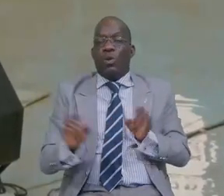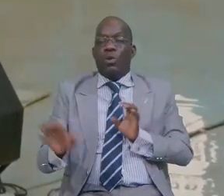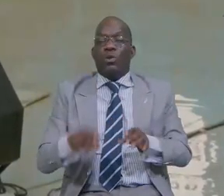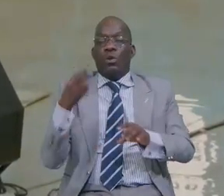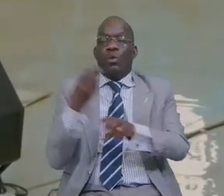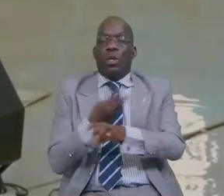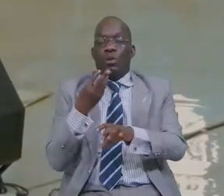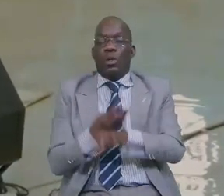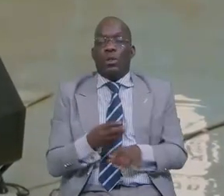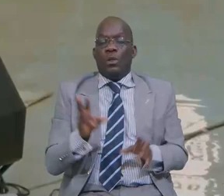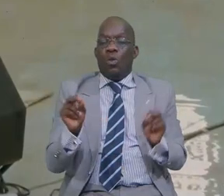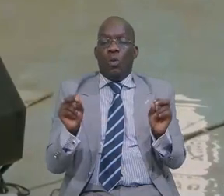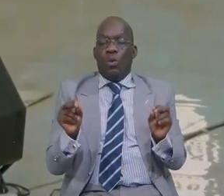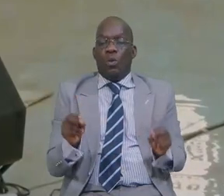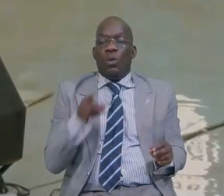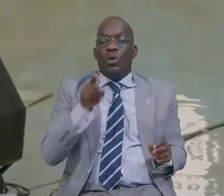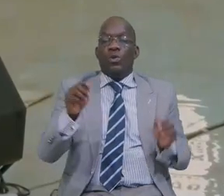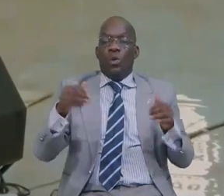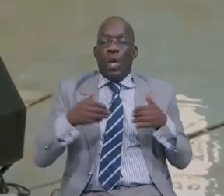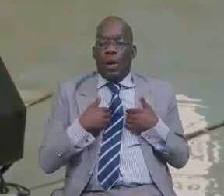Oh, j'ai un cerveau mathématique. Non.